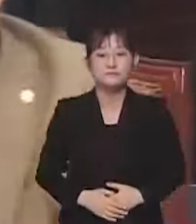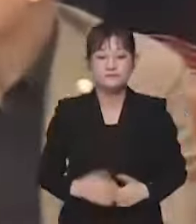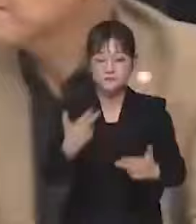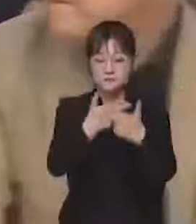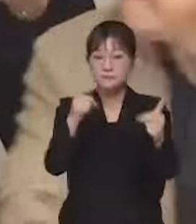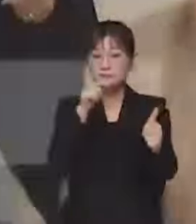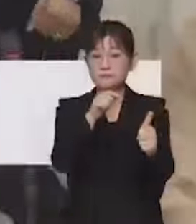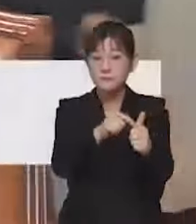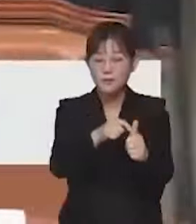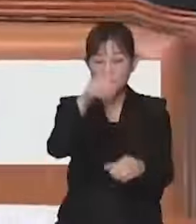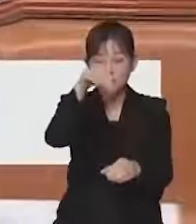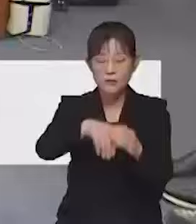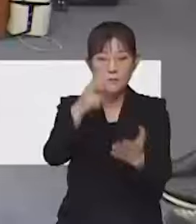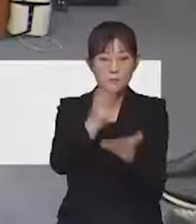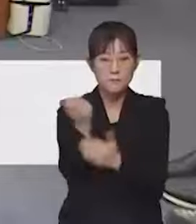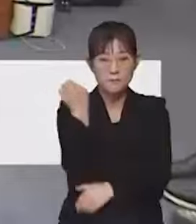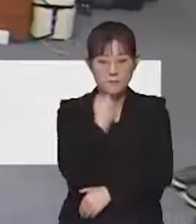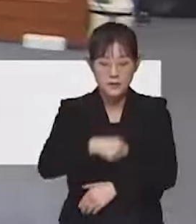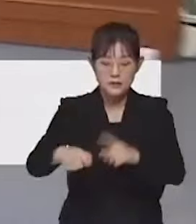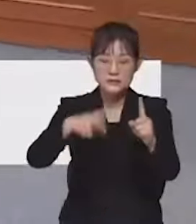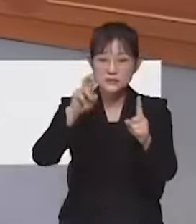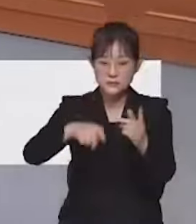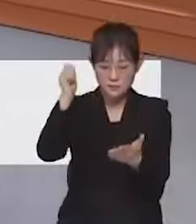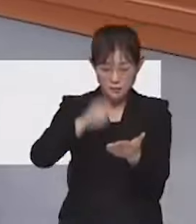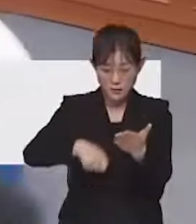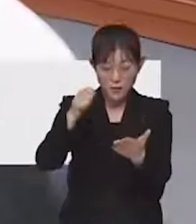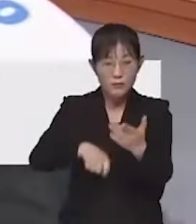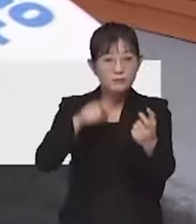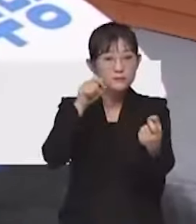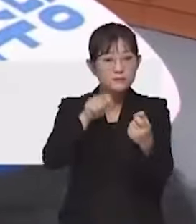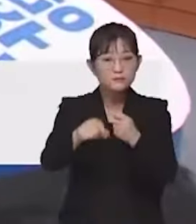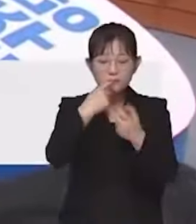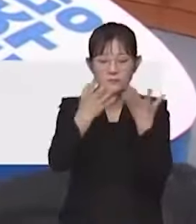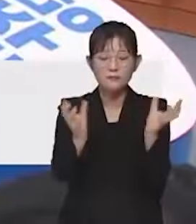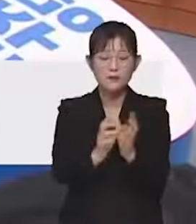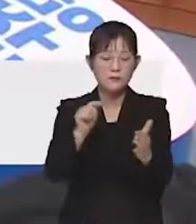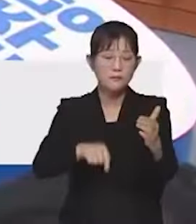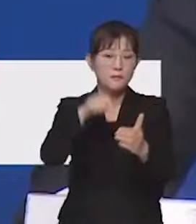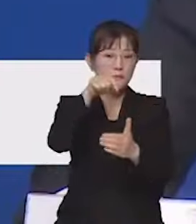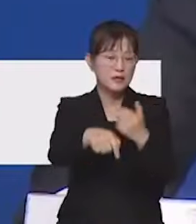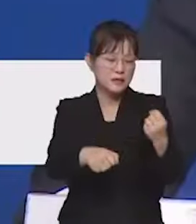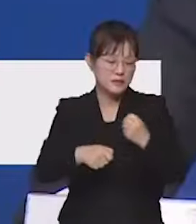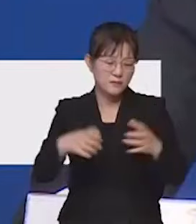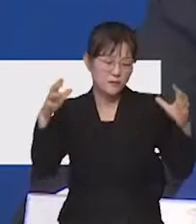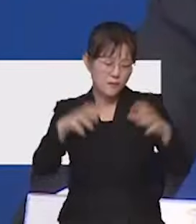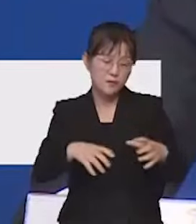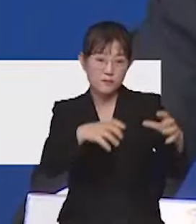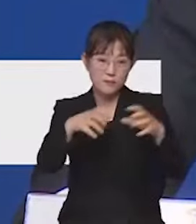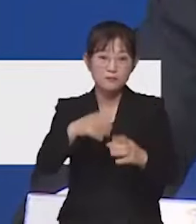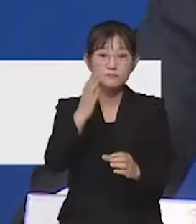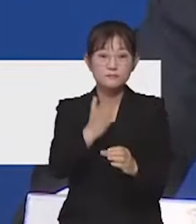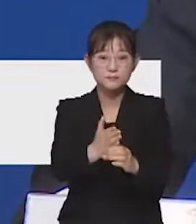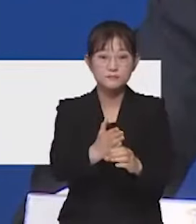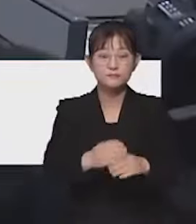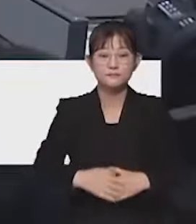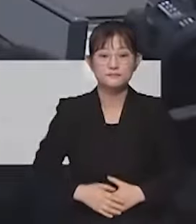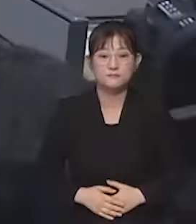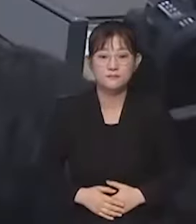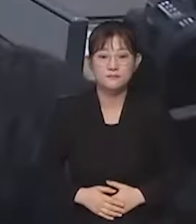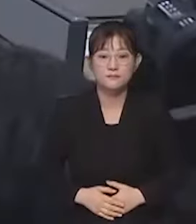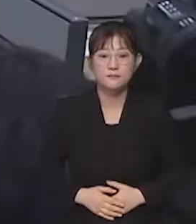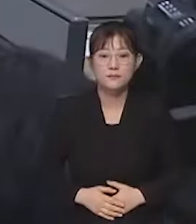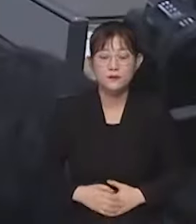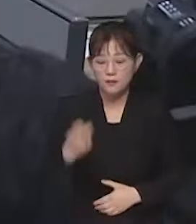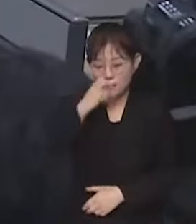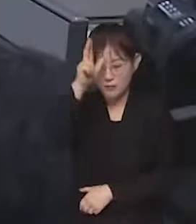이재명 대표의 공직선거법 위반 1심 선고를 앞두고 민주당이 당 안팎의 역량을 총동원하고 있습니다. 당